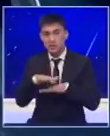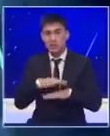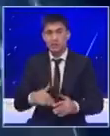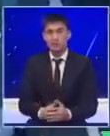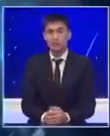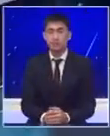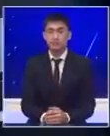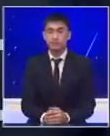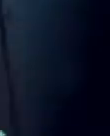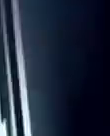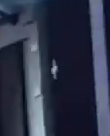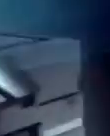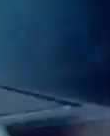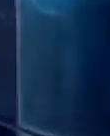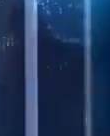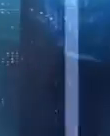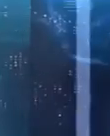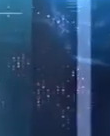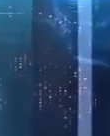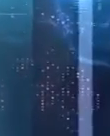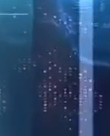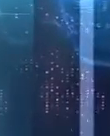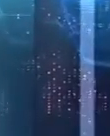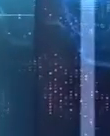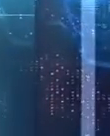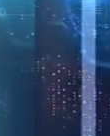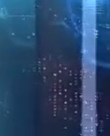жандот Назарбаев бекжанкенжибай телеканал Жетысу Алматинская область